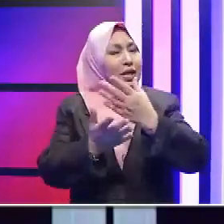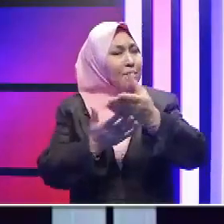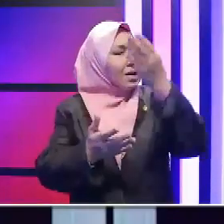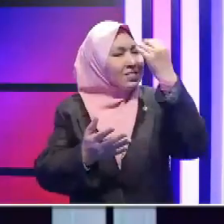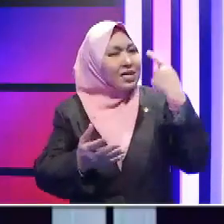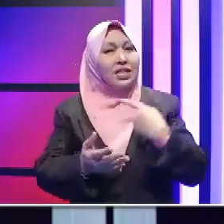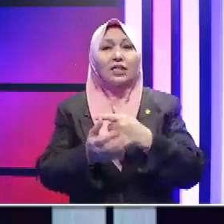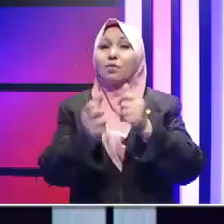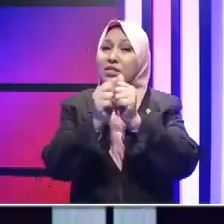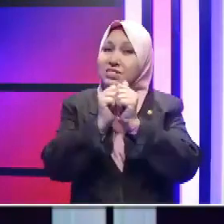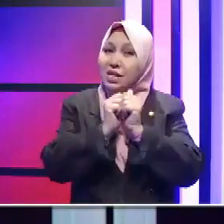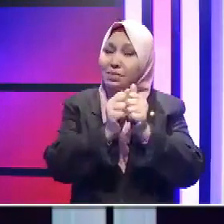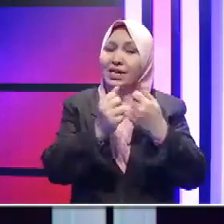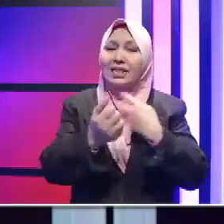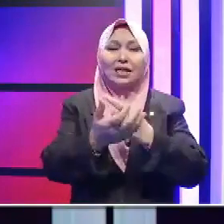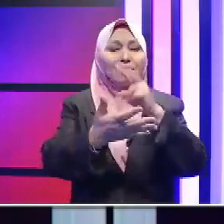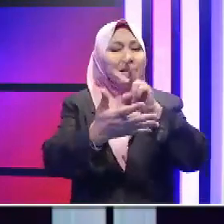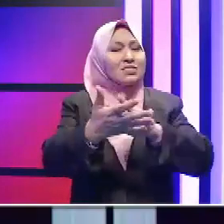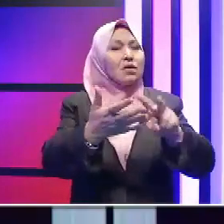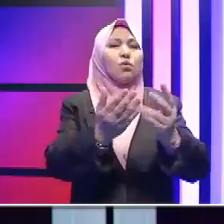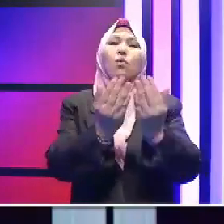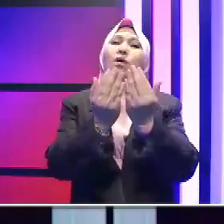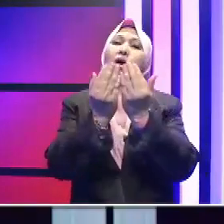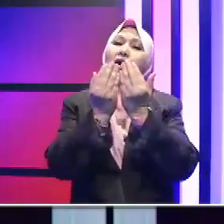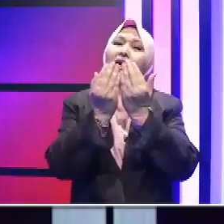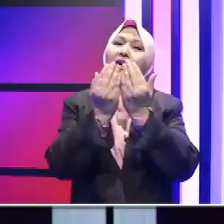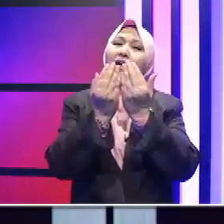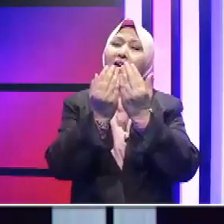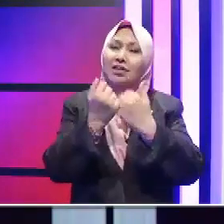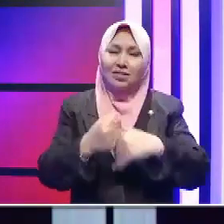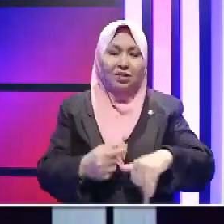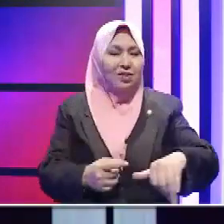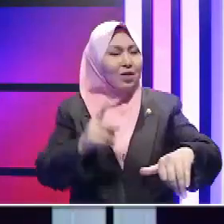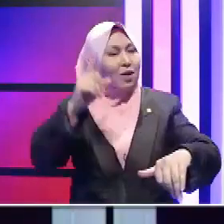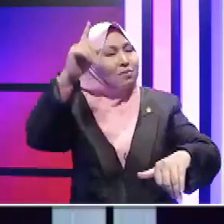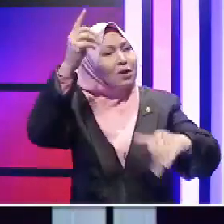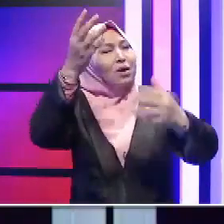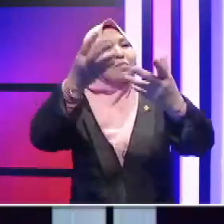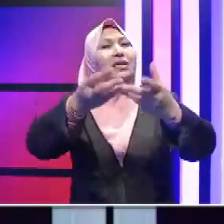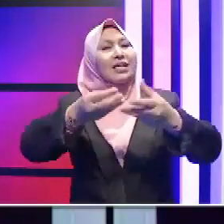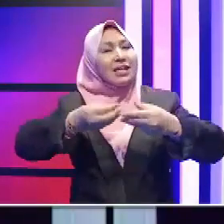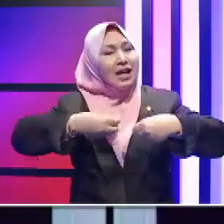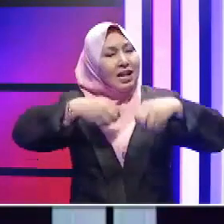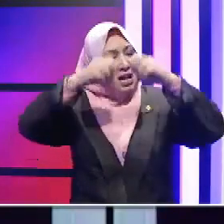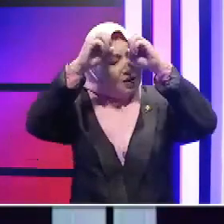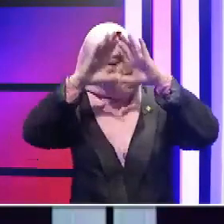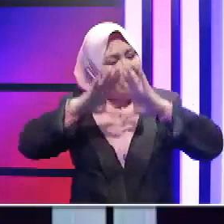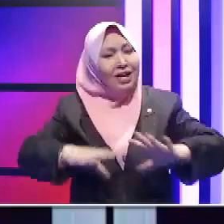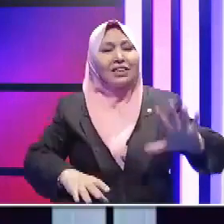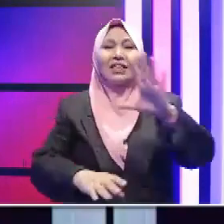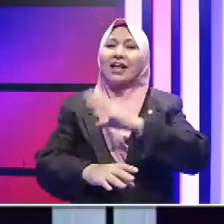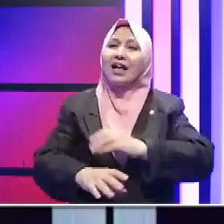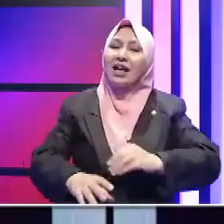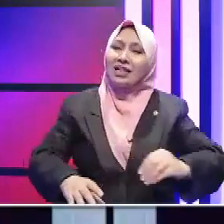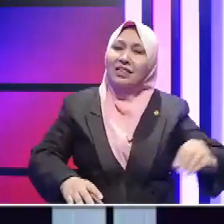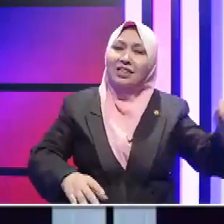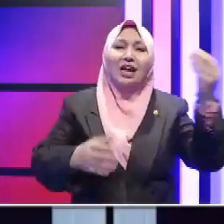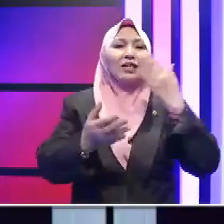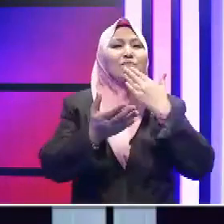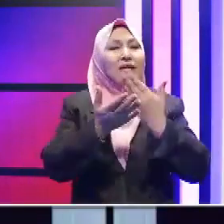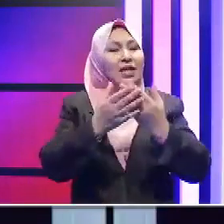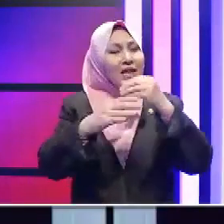mari sama-sama kita bacakan dahulu doa ringkas subhanaka La ilmalana illa Ma allamtana innaka